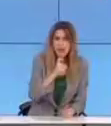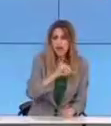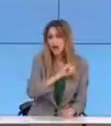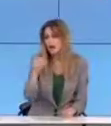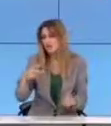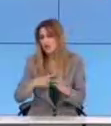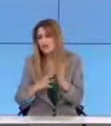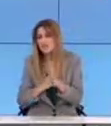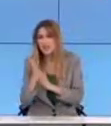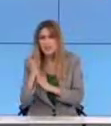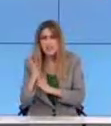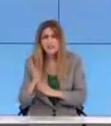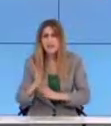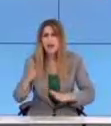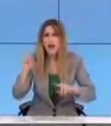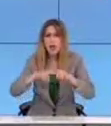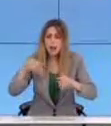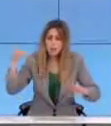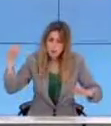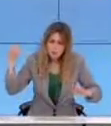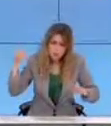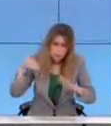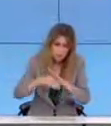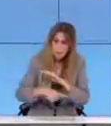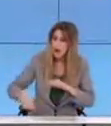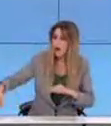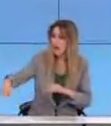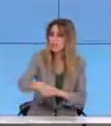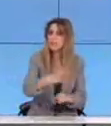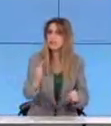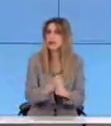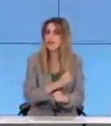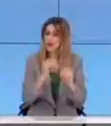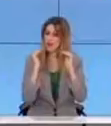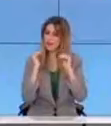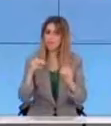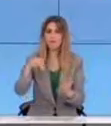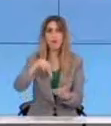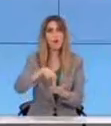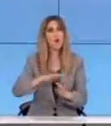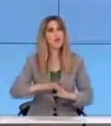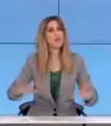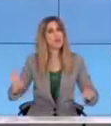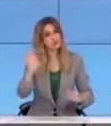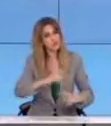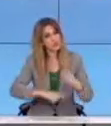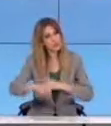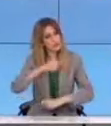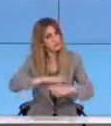2010-2014, στην συντριπτική πλειοψηφία των παραγωγικών τομέων της οικονομίας βρεθήκαμε, είναι